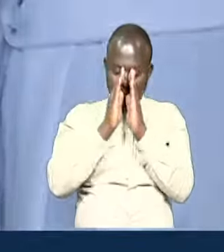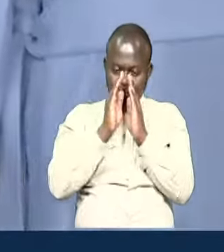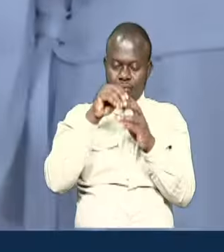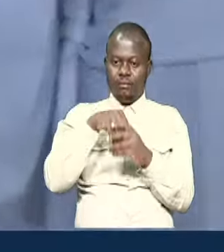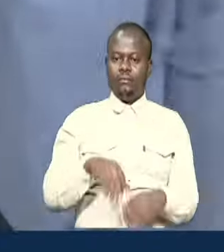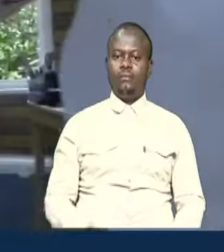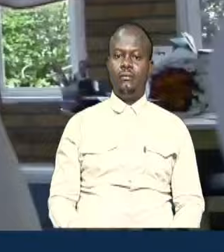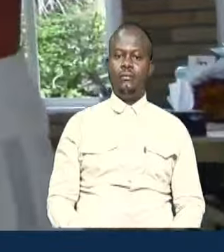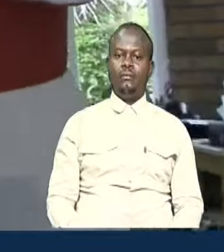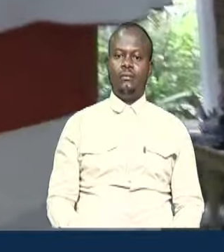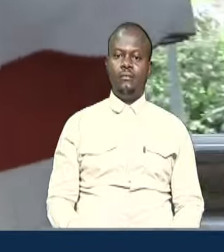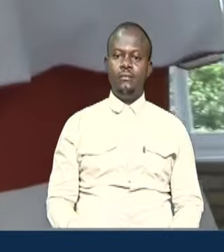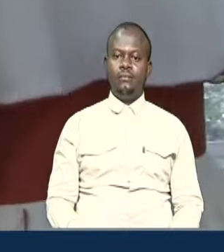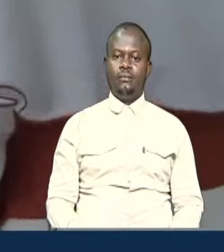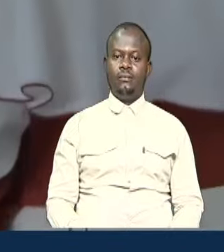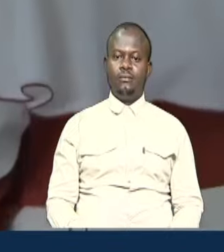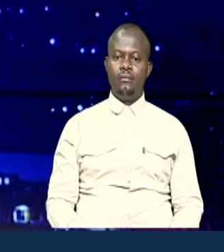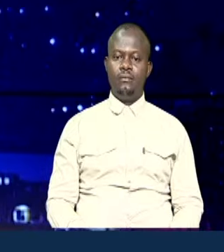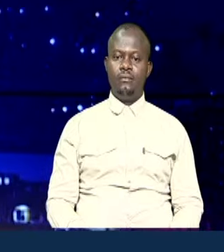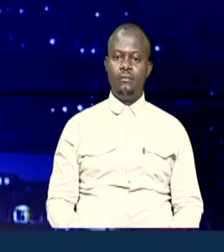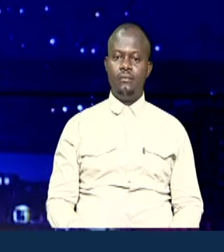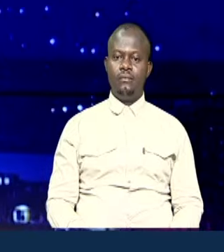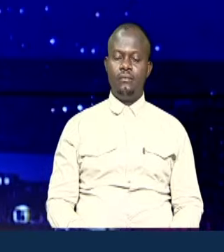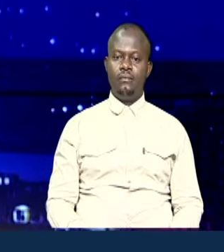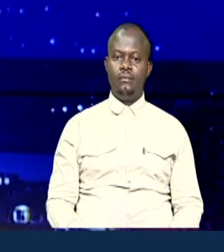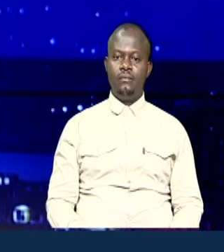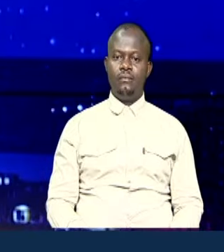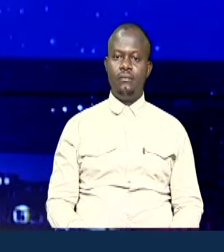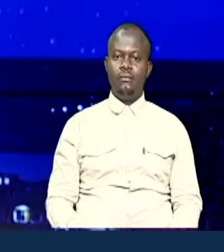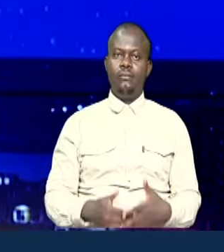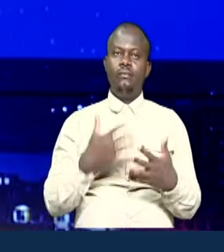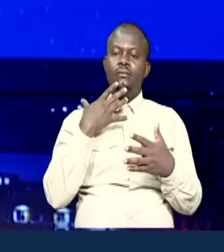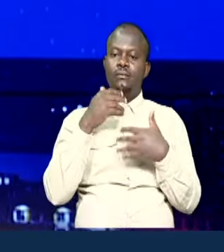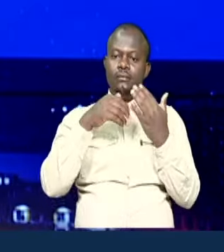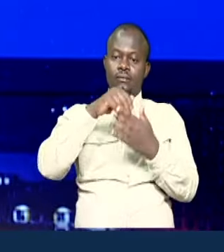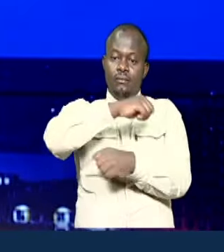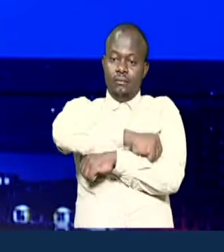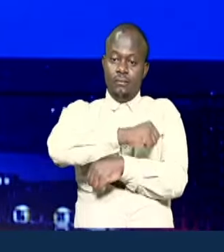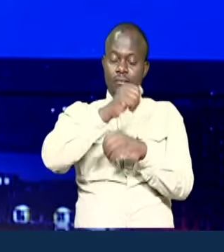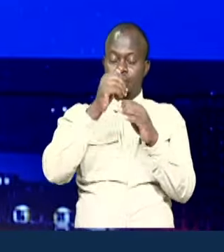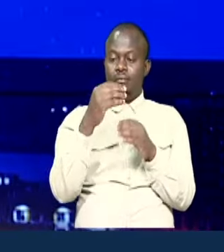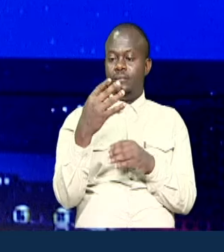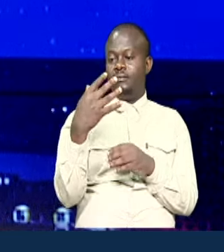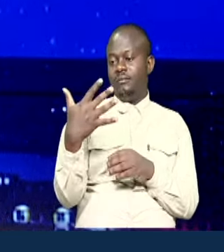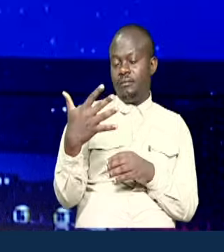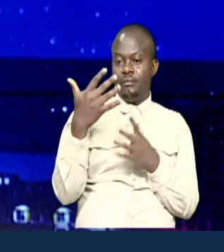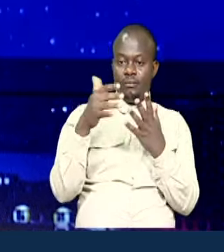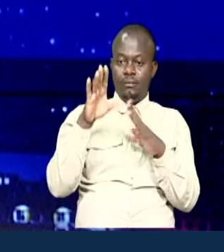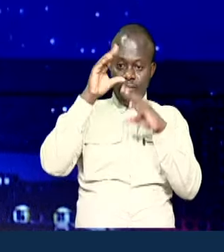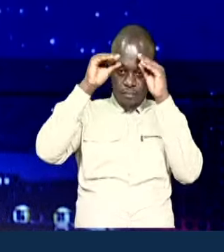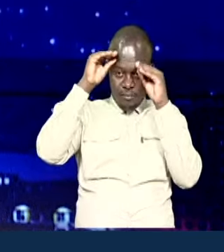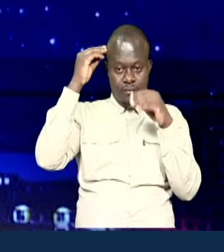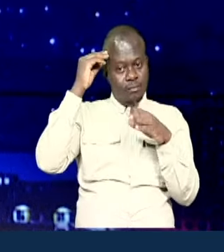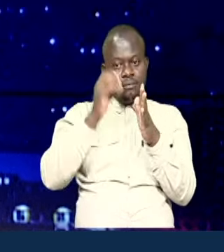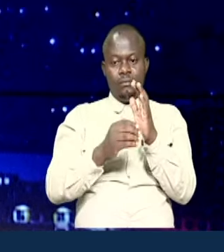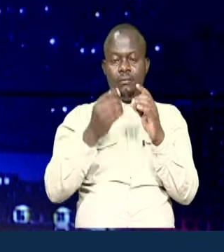Kanyimanzi Nosa televiziyo y'u Rwanda i Kigali wa gatanu abanyeshuri 45 barangije amasomo y'icyiciro cya